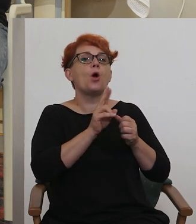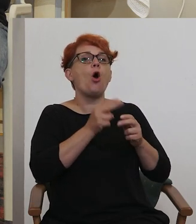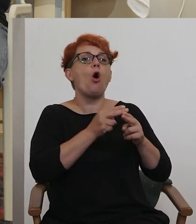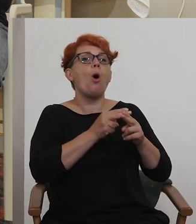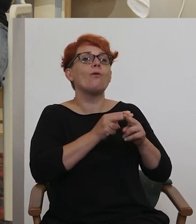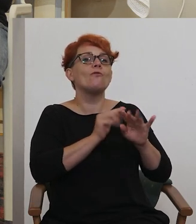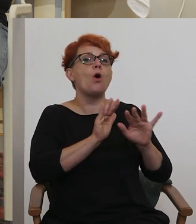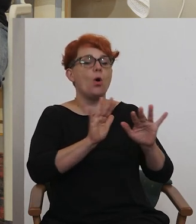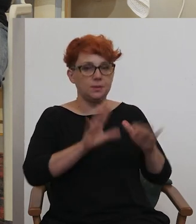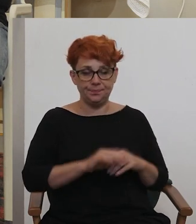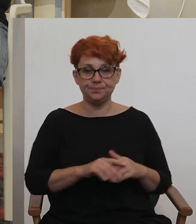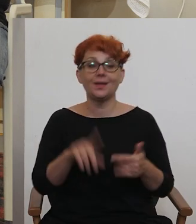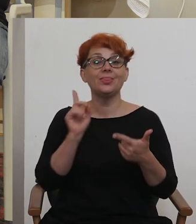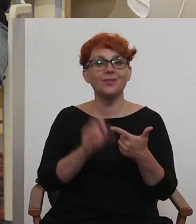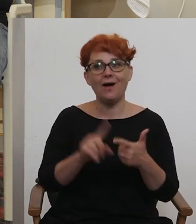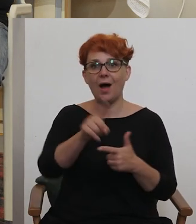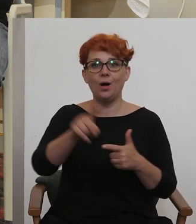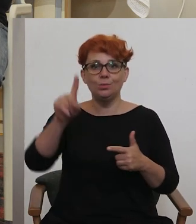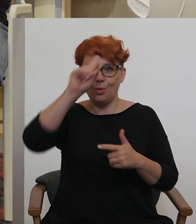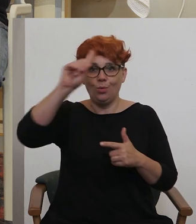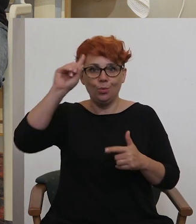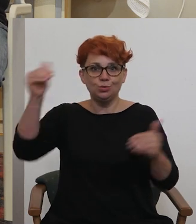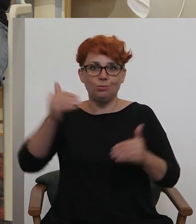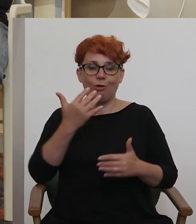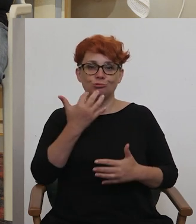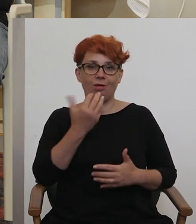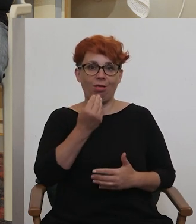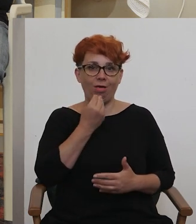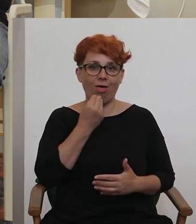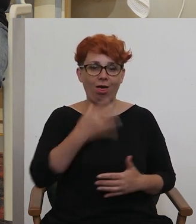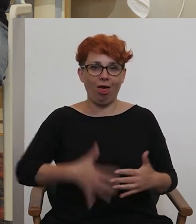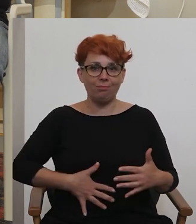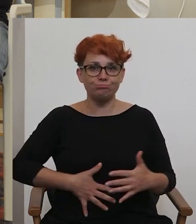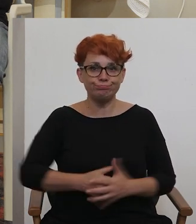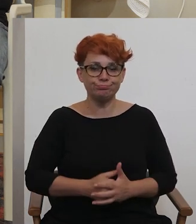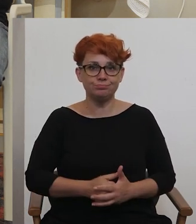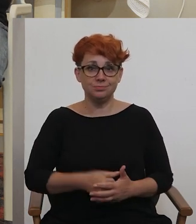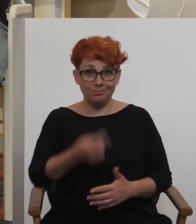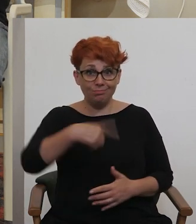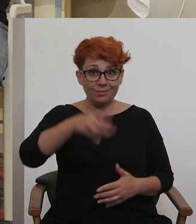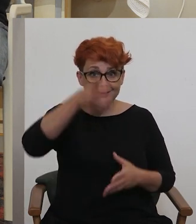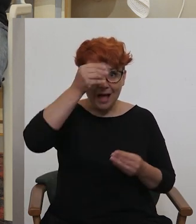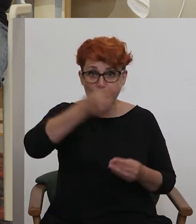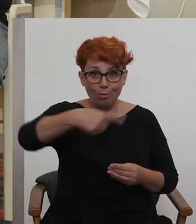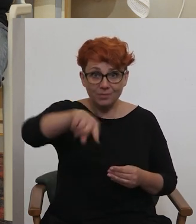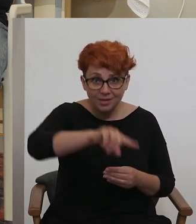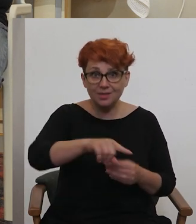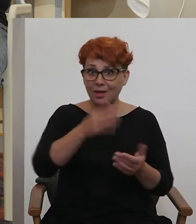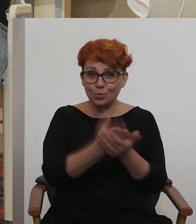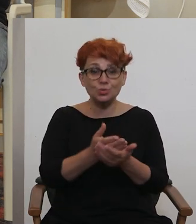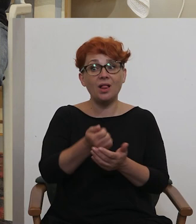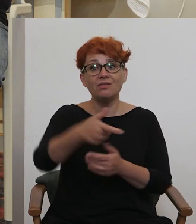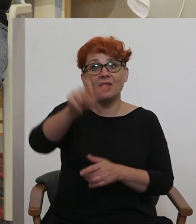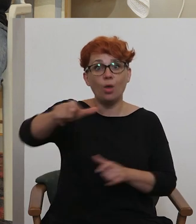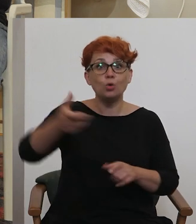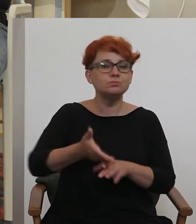Punkt drugi, ci ludzie mogą się najeść. My o tym zapominamy, ale wielu weteranów,